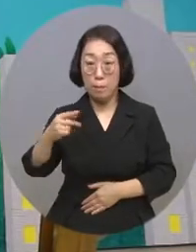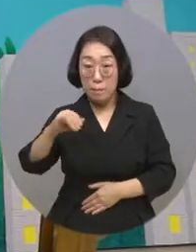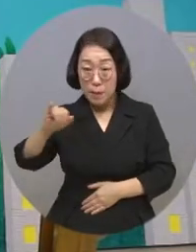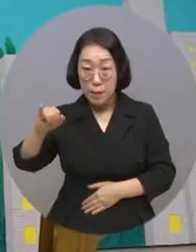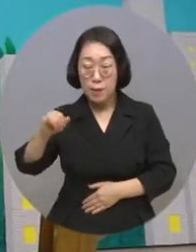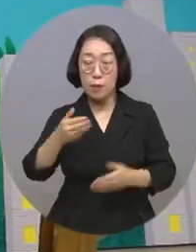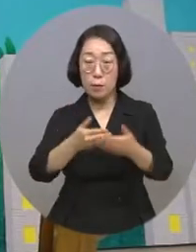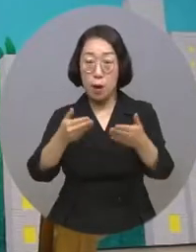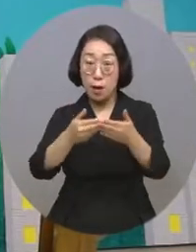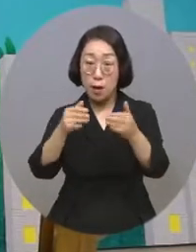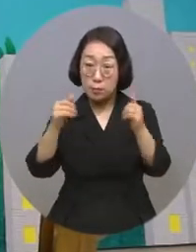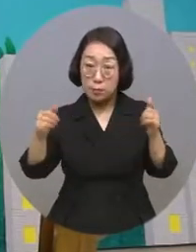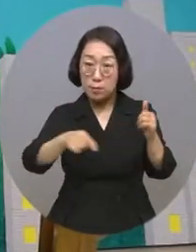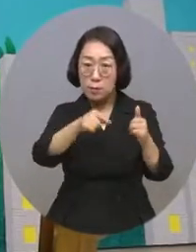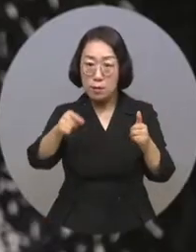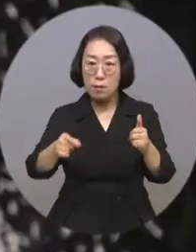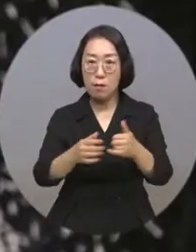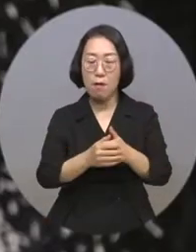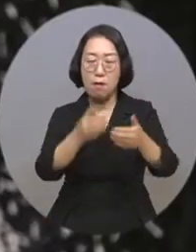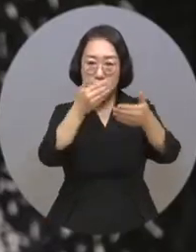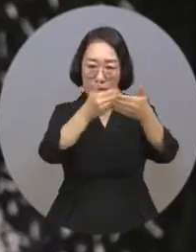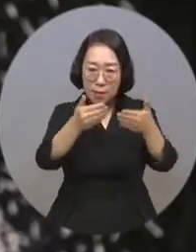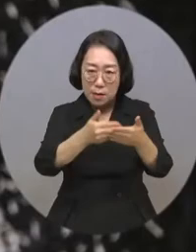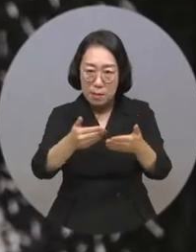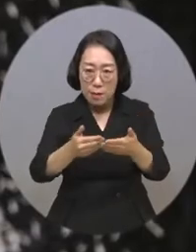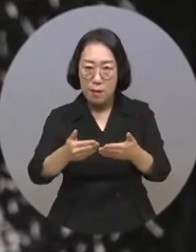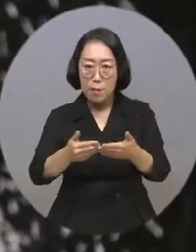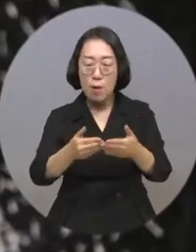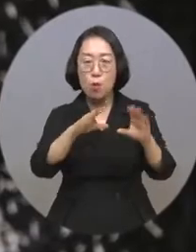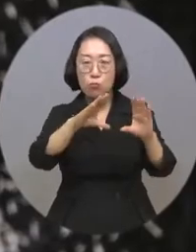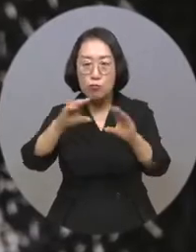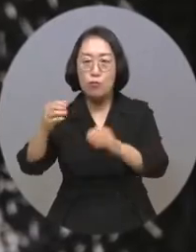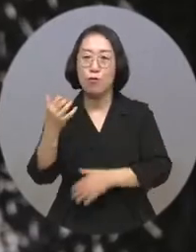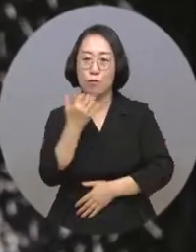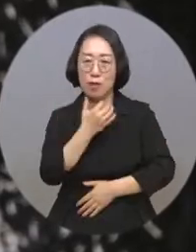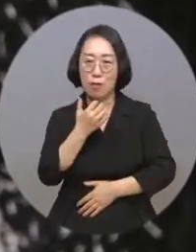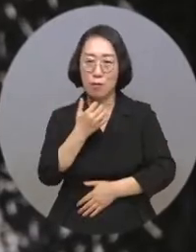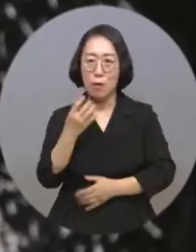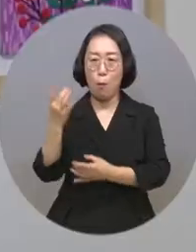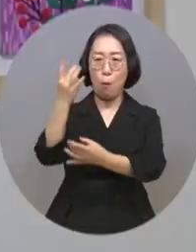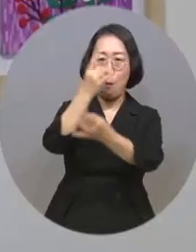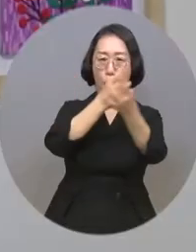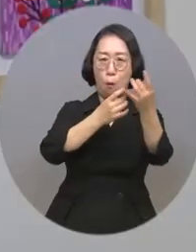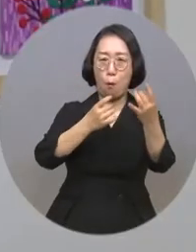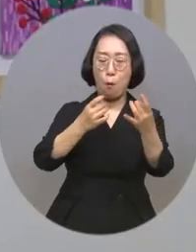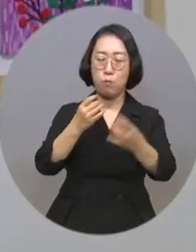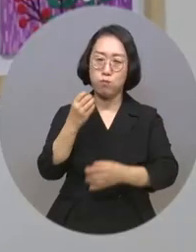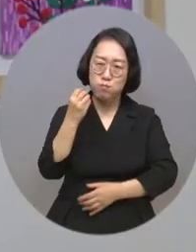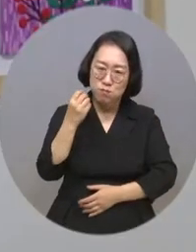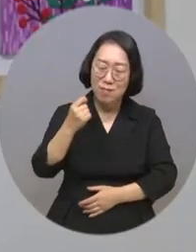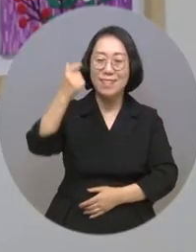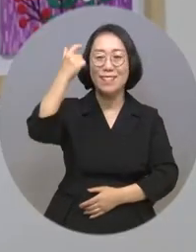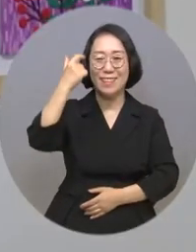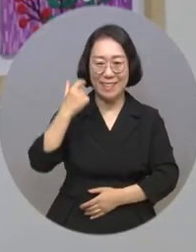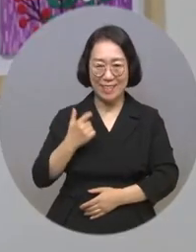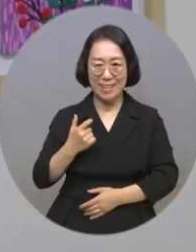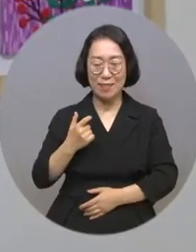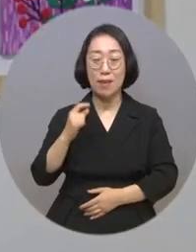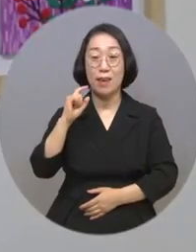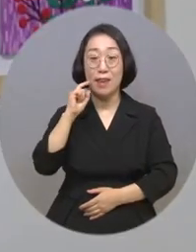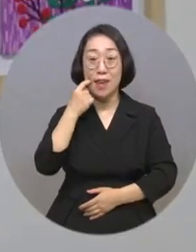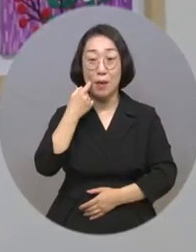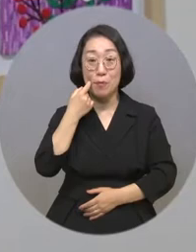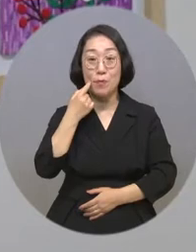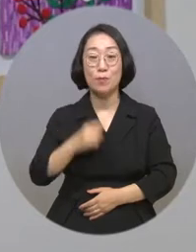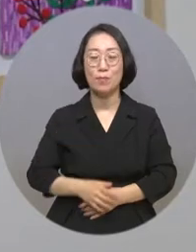열정과 정성이 담긴 작품들은 온화한 색과 신비로움을 자아냅니다. 목화솜의 은은한 아름다움과